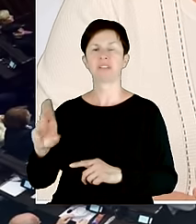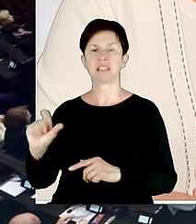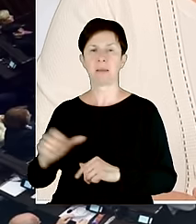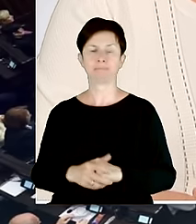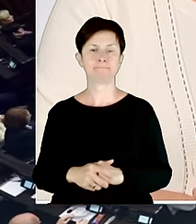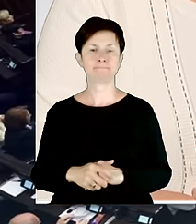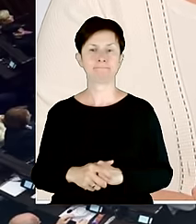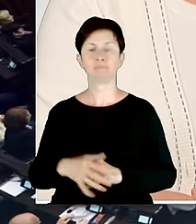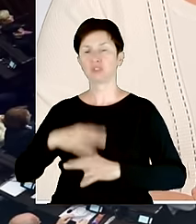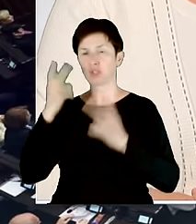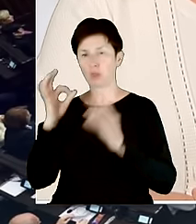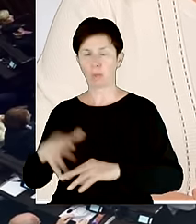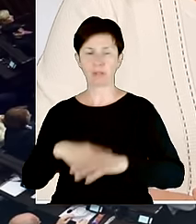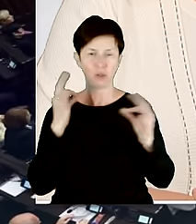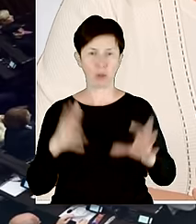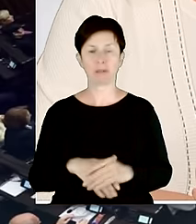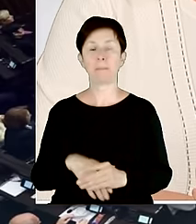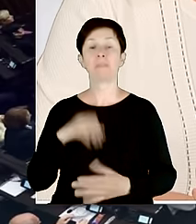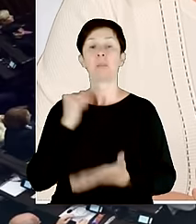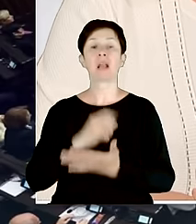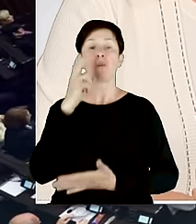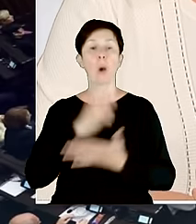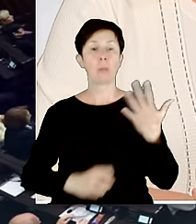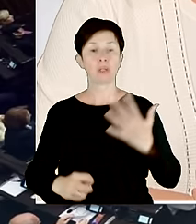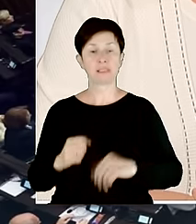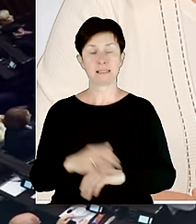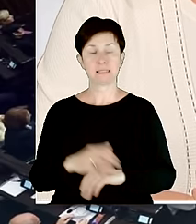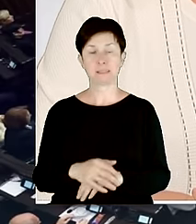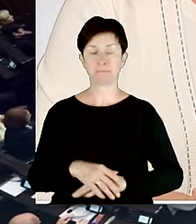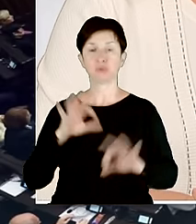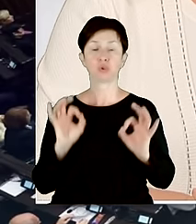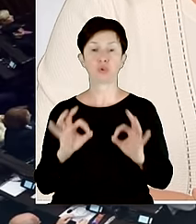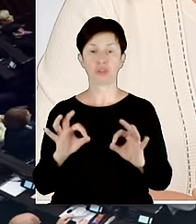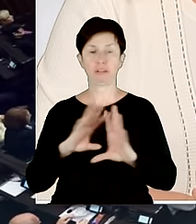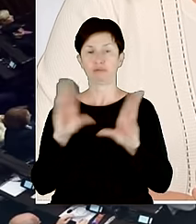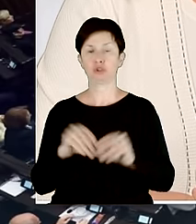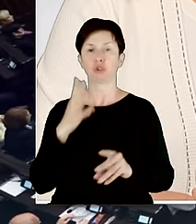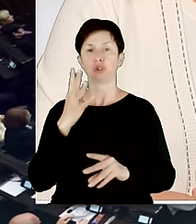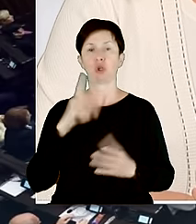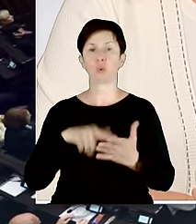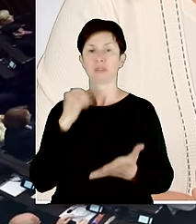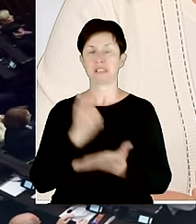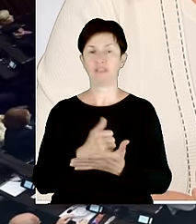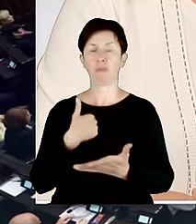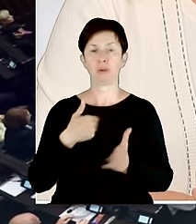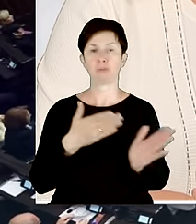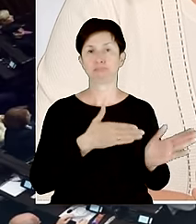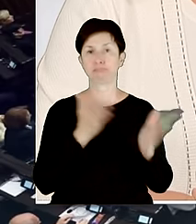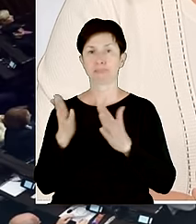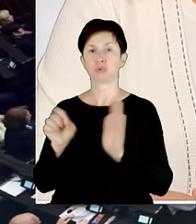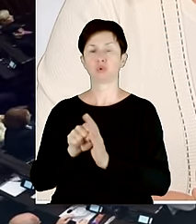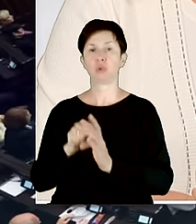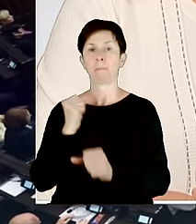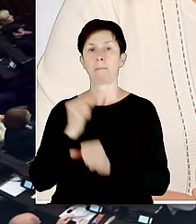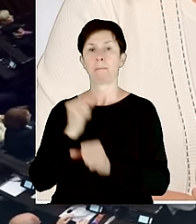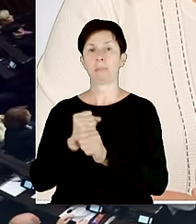O tym prawie aborcyjnym może najpierw. Dzisiaj wszystkie 4 ustawy zostały przekierowane do prac w komisjach, ale wiemy,